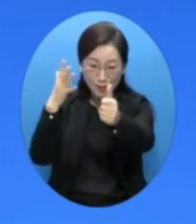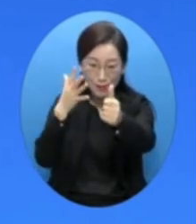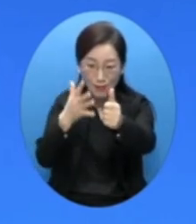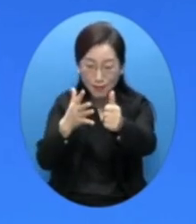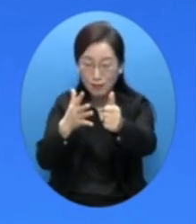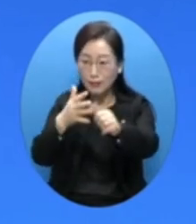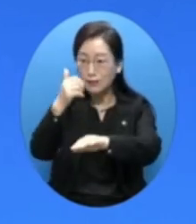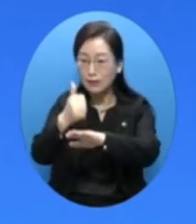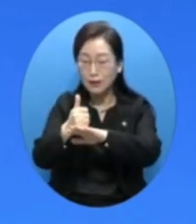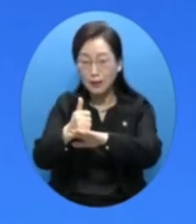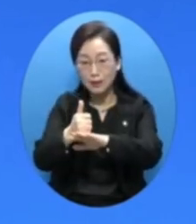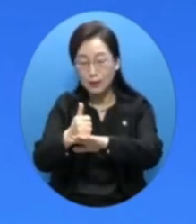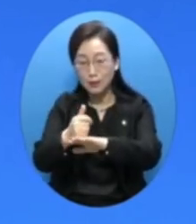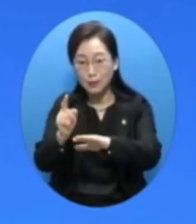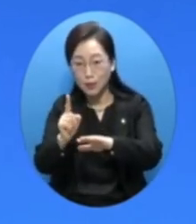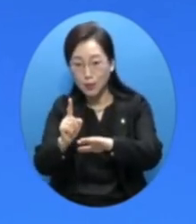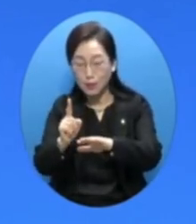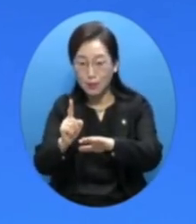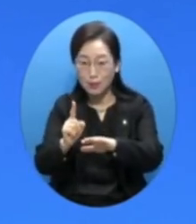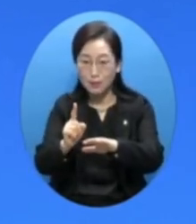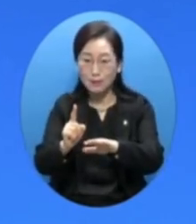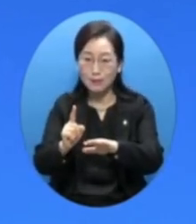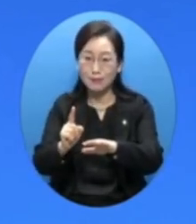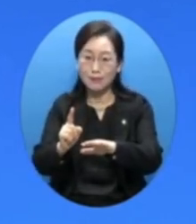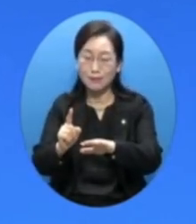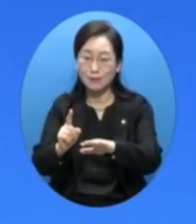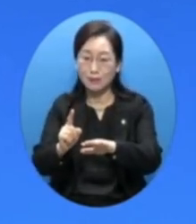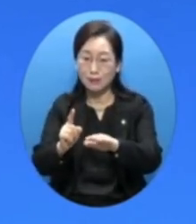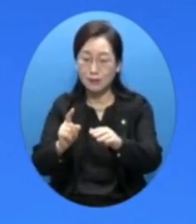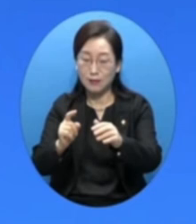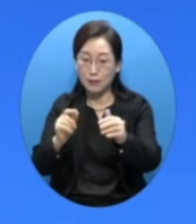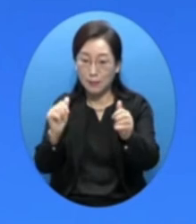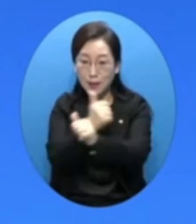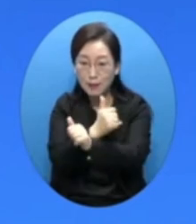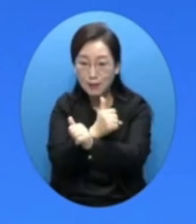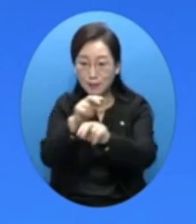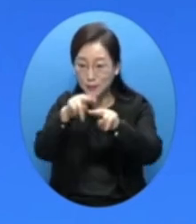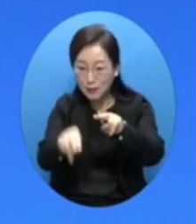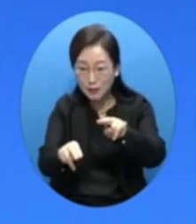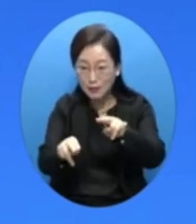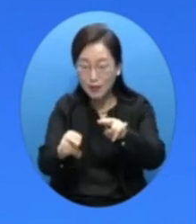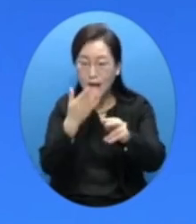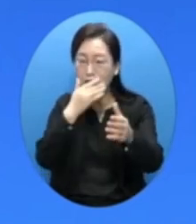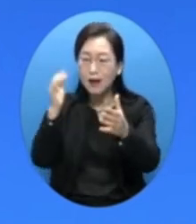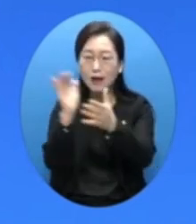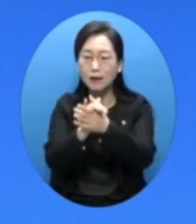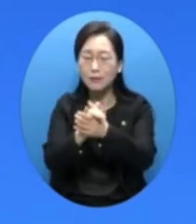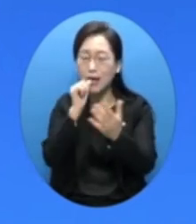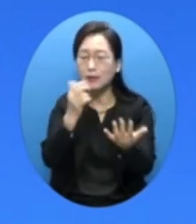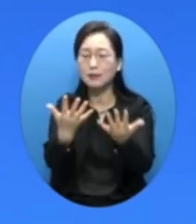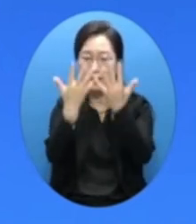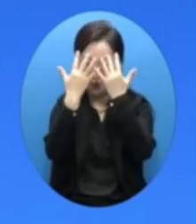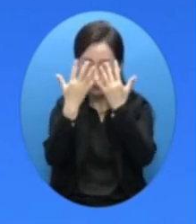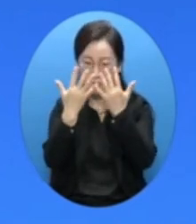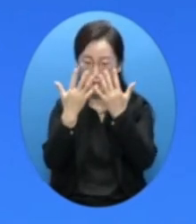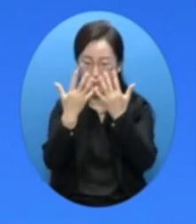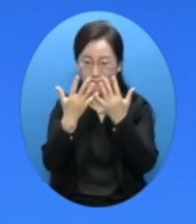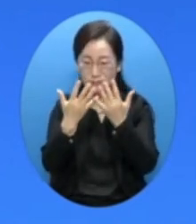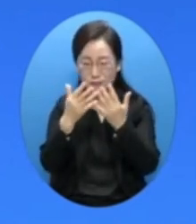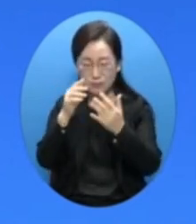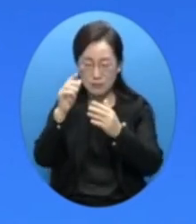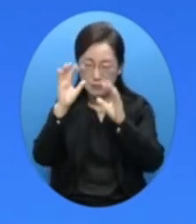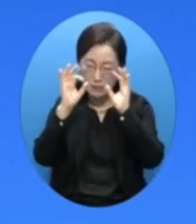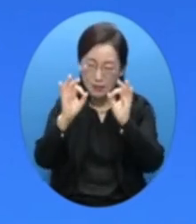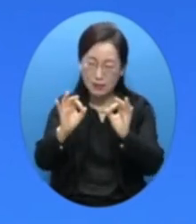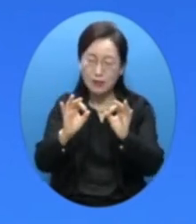맴돌다가 무엇인가 얻으려고 하다가 나중에 권력이 바뀌어지면 줄줄이 같이 감옥에 가는 모습을 보면서